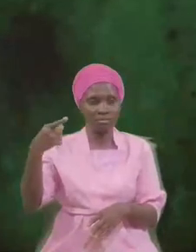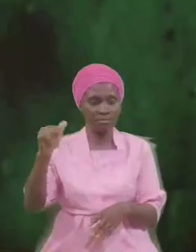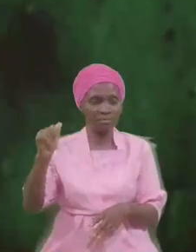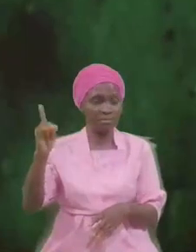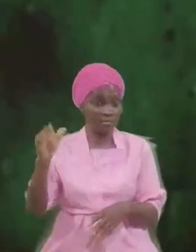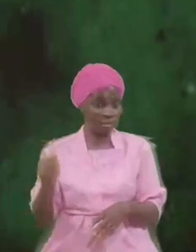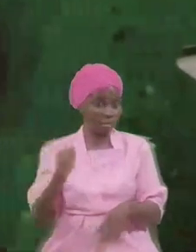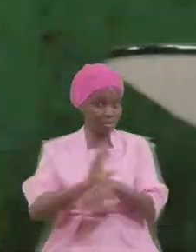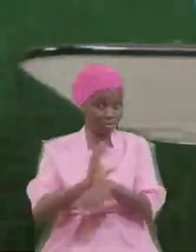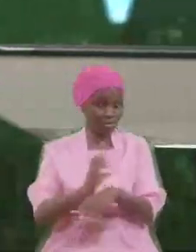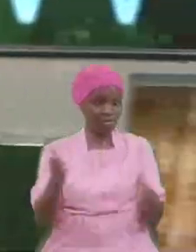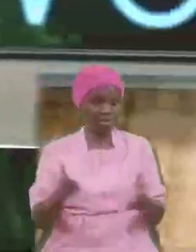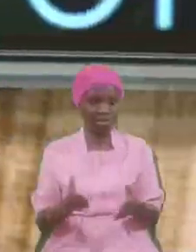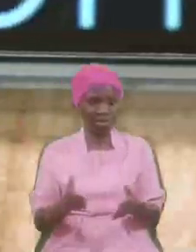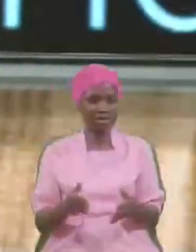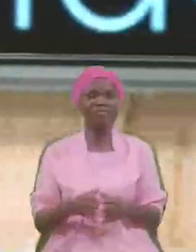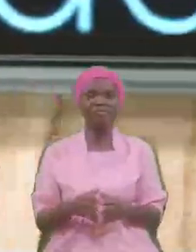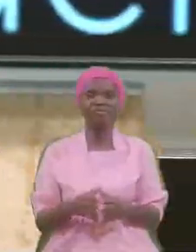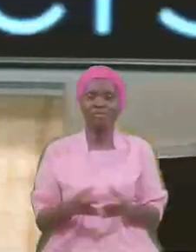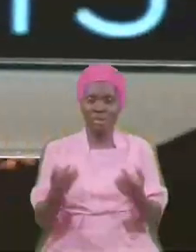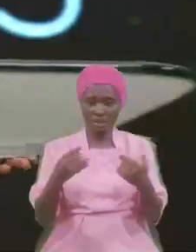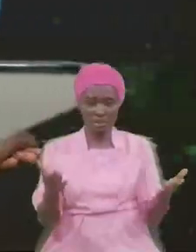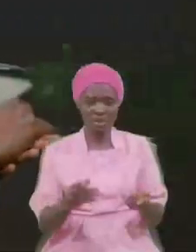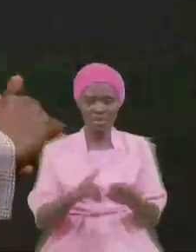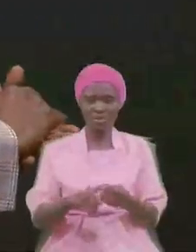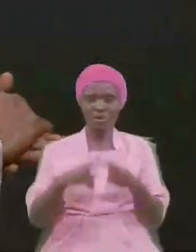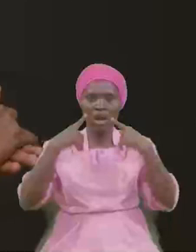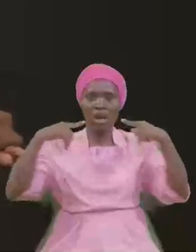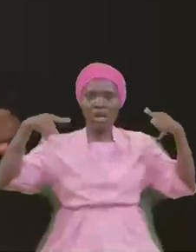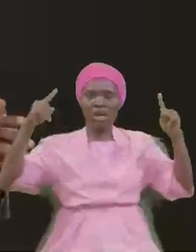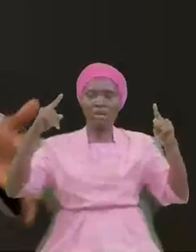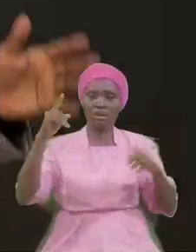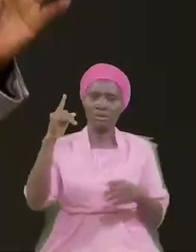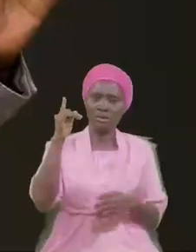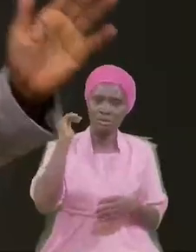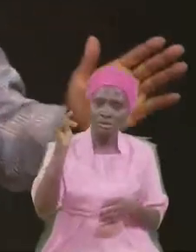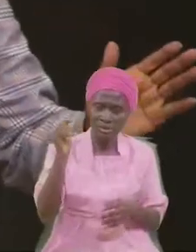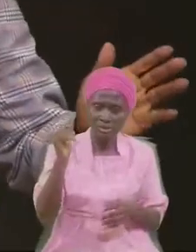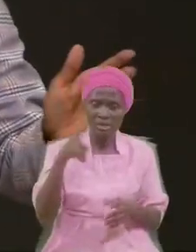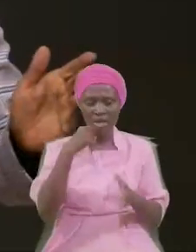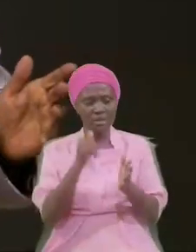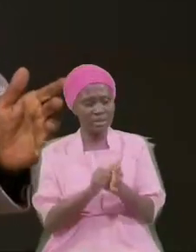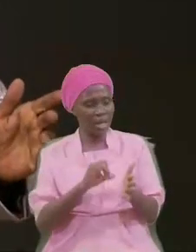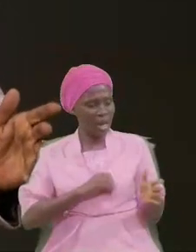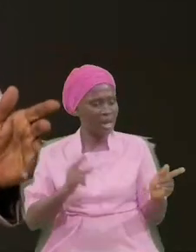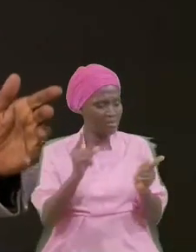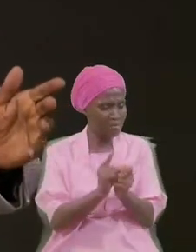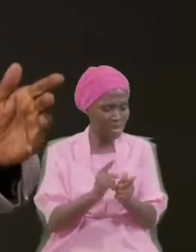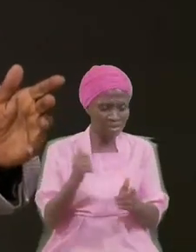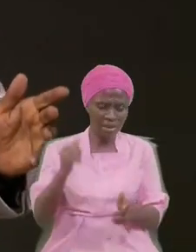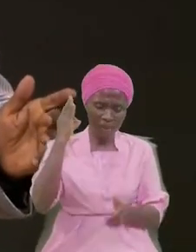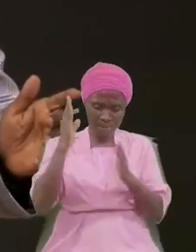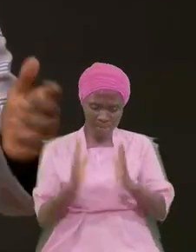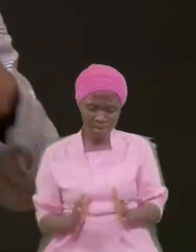pour donner son témoignage et elle a dit, j'ai rencontré le pasteur, nous avons un